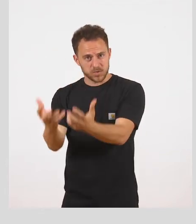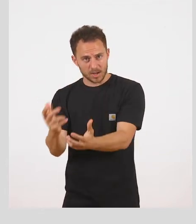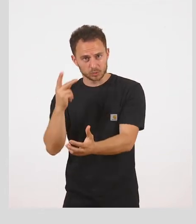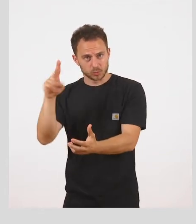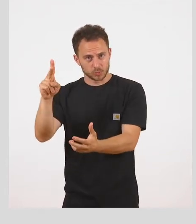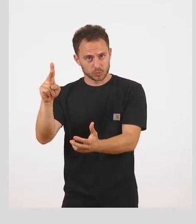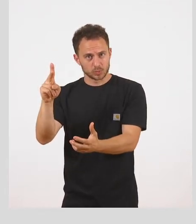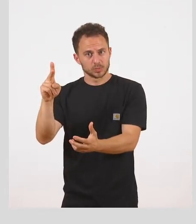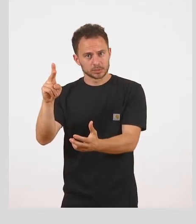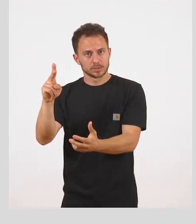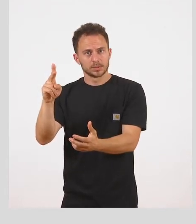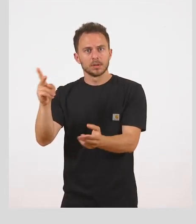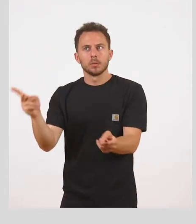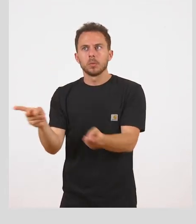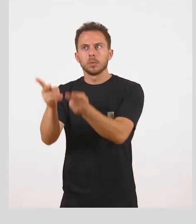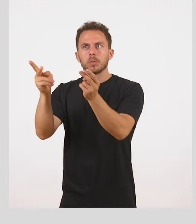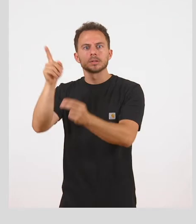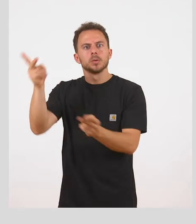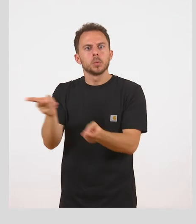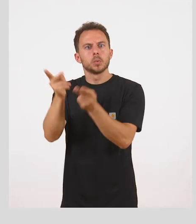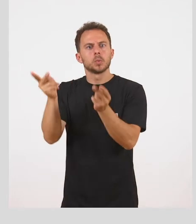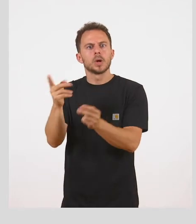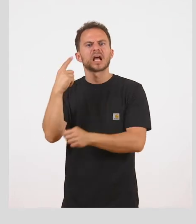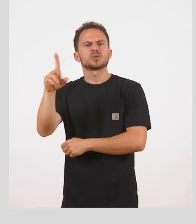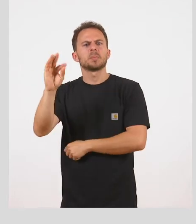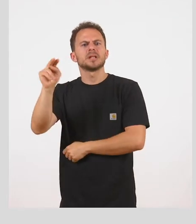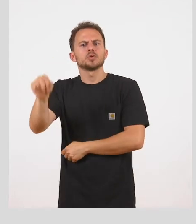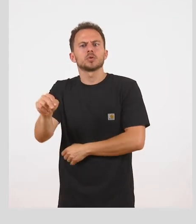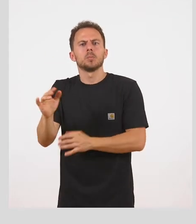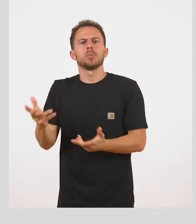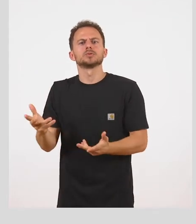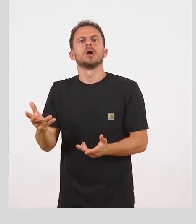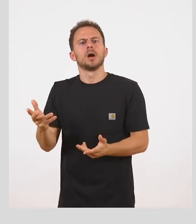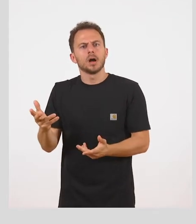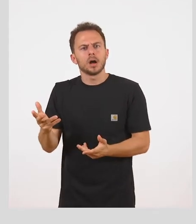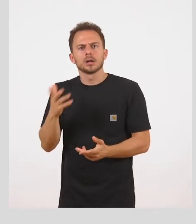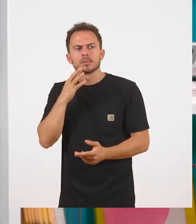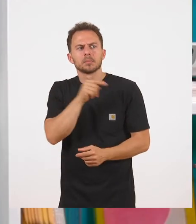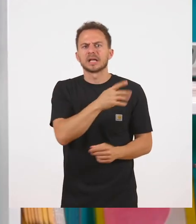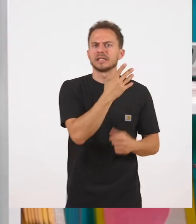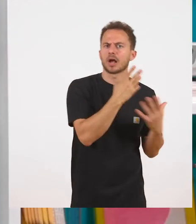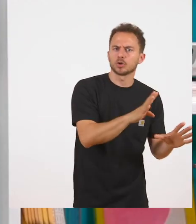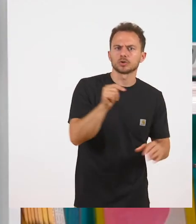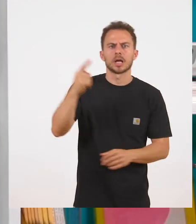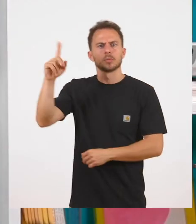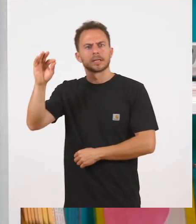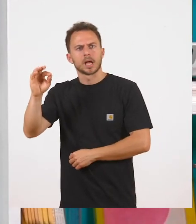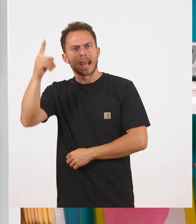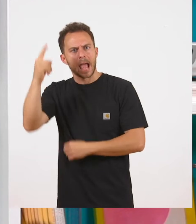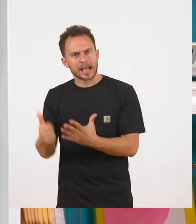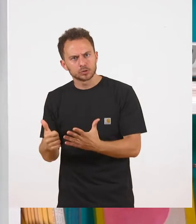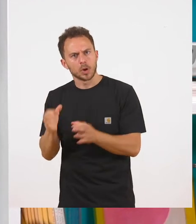μετρήσουμε, ότι είναι μόλις 150 νιούτων. Δηλαδή, το 1/6 του βάρους στη γη. Γιατί συμβαίνει